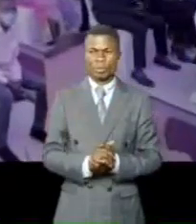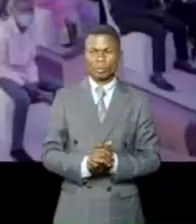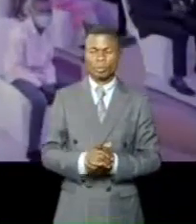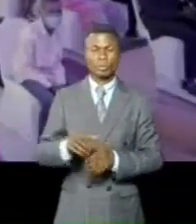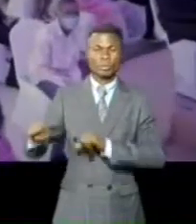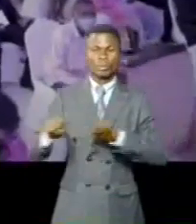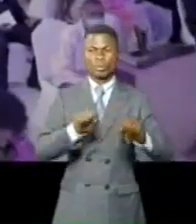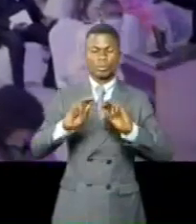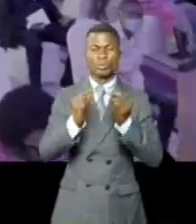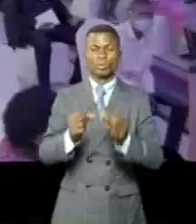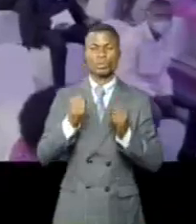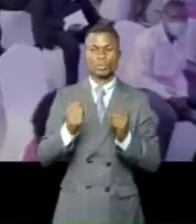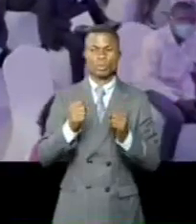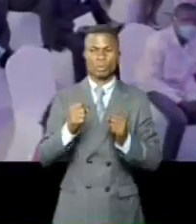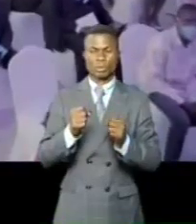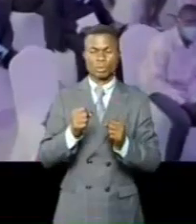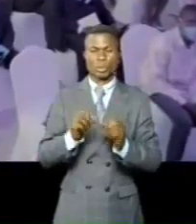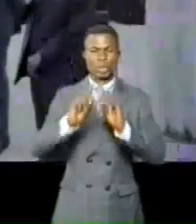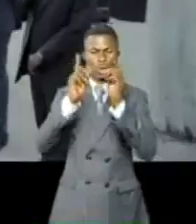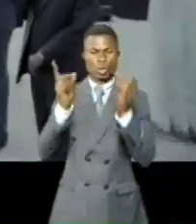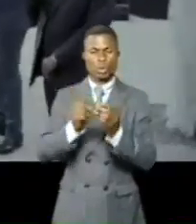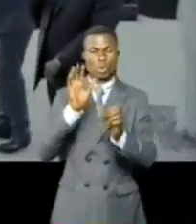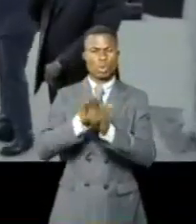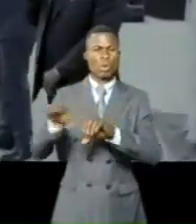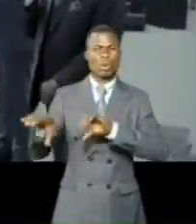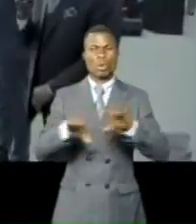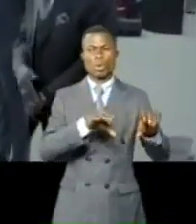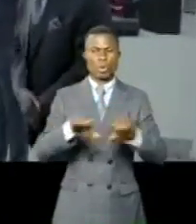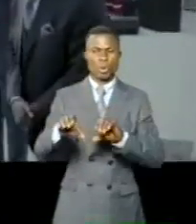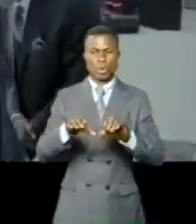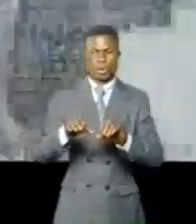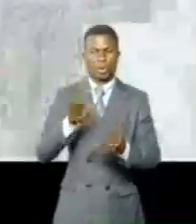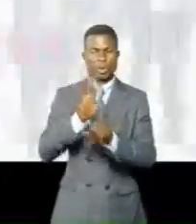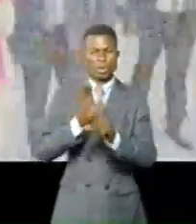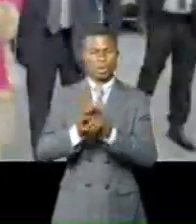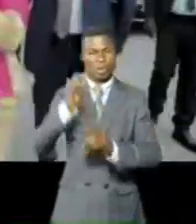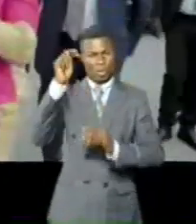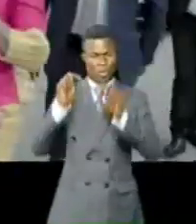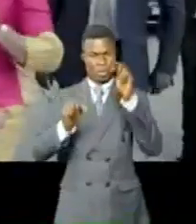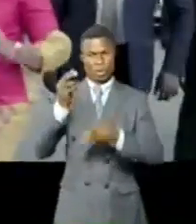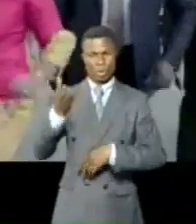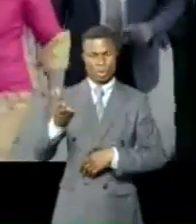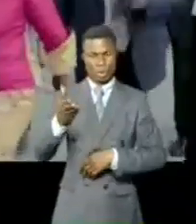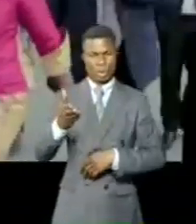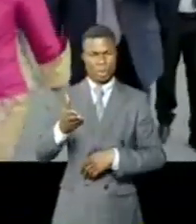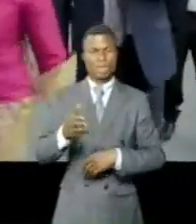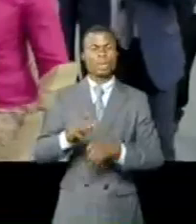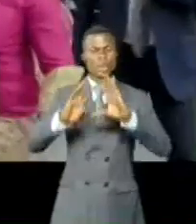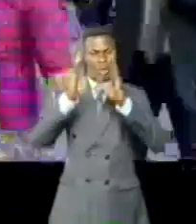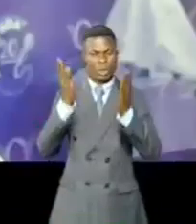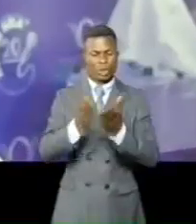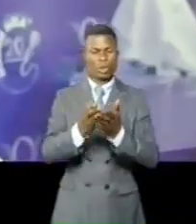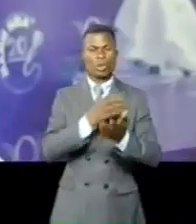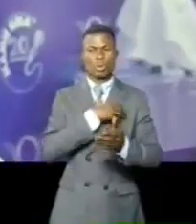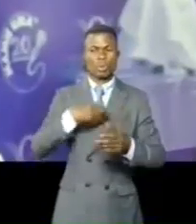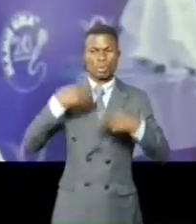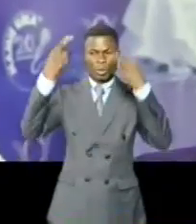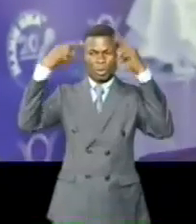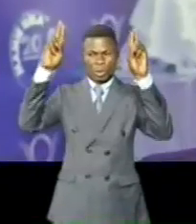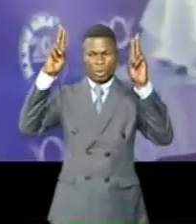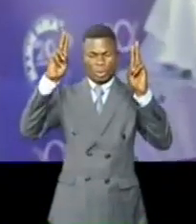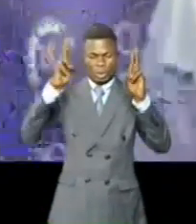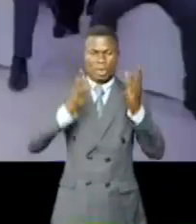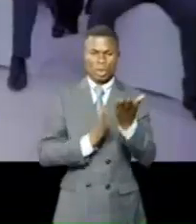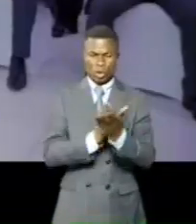Le mouvement plus forte est une dynamique multisectorielle et multidimensionnelle. Toutes celles qui ont réussi ou sont sur la bonne